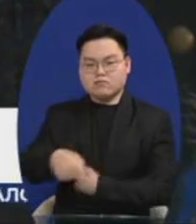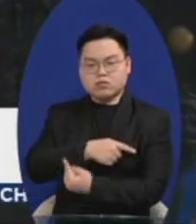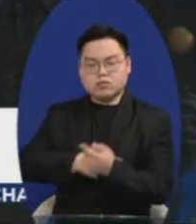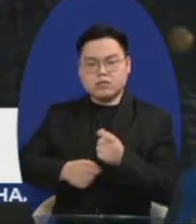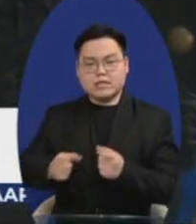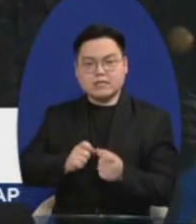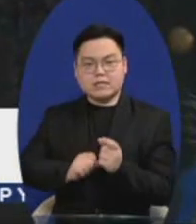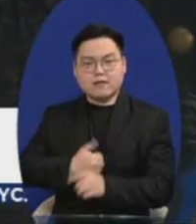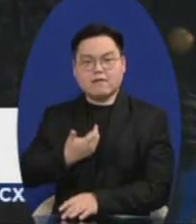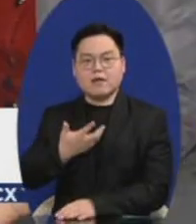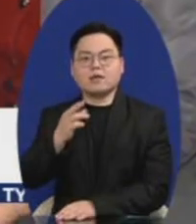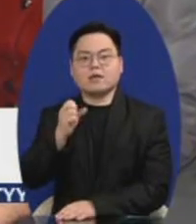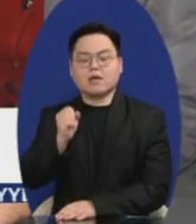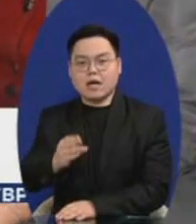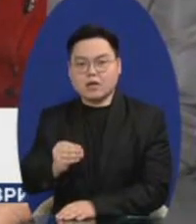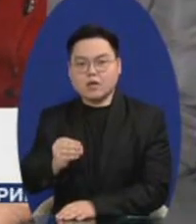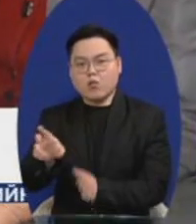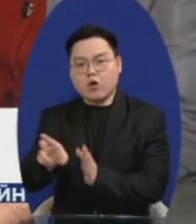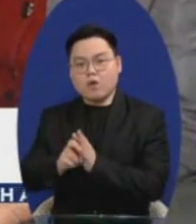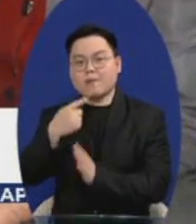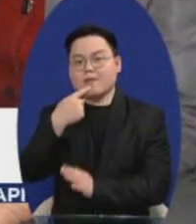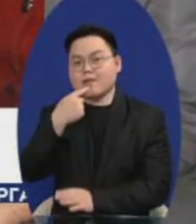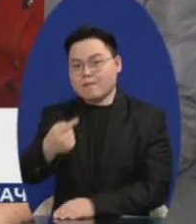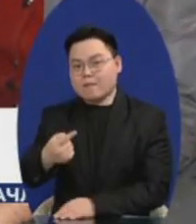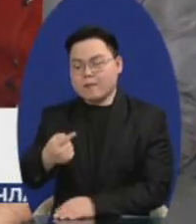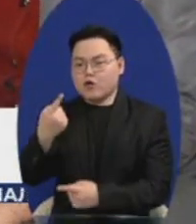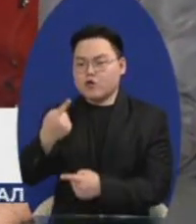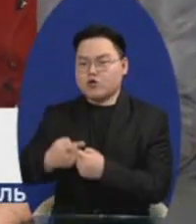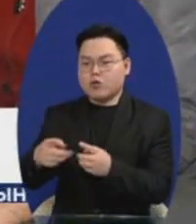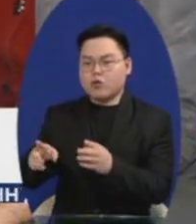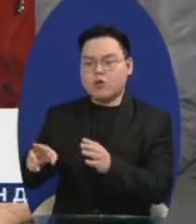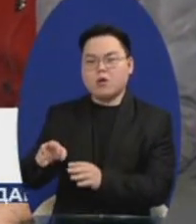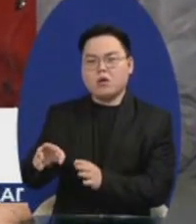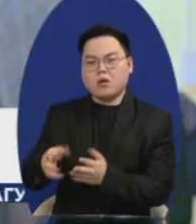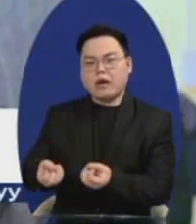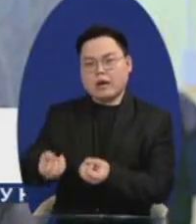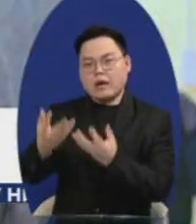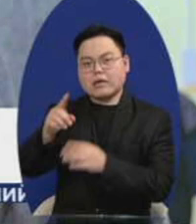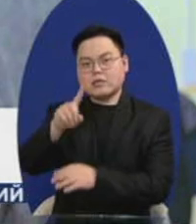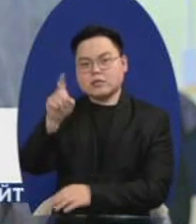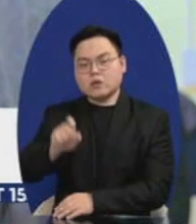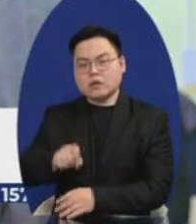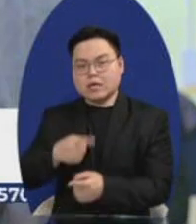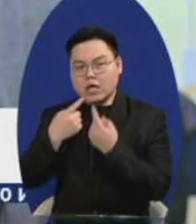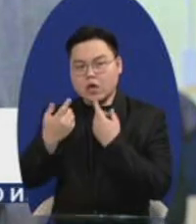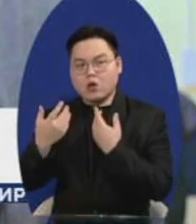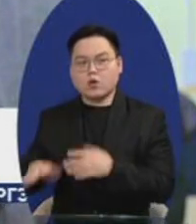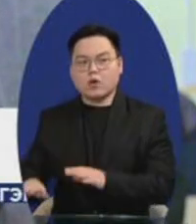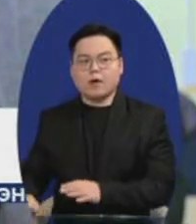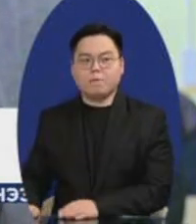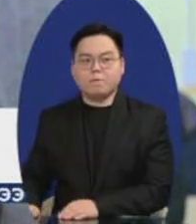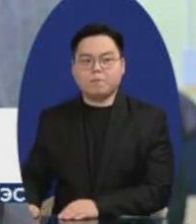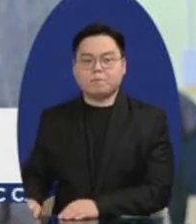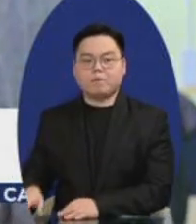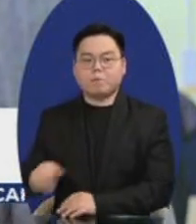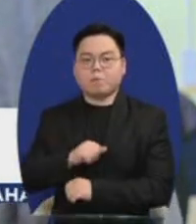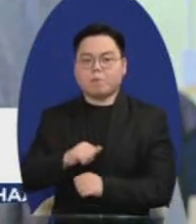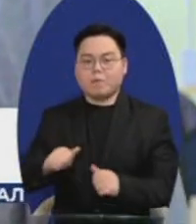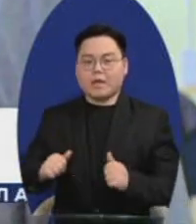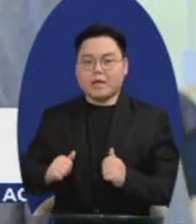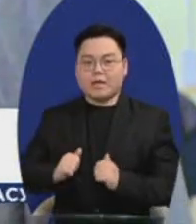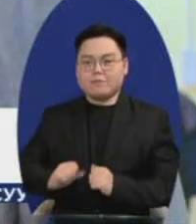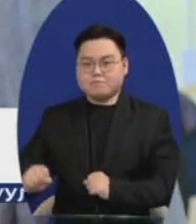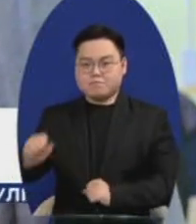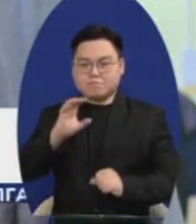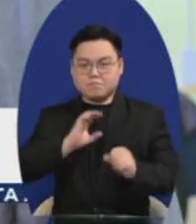талаар тодруулж байлаа. За мөн орон нутгад тулгамдж байгаа асуудлуудыг уламжиллаа. Ард нийтийн санал асуулга явагдаад, за энэ